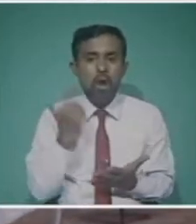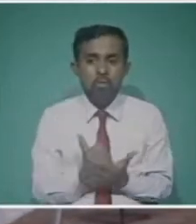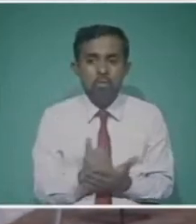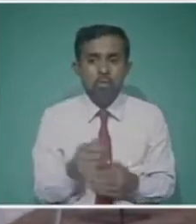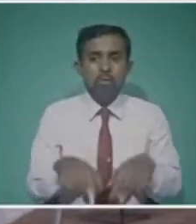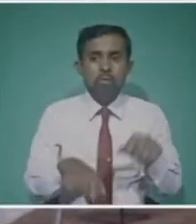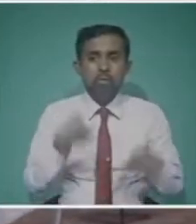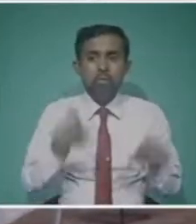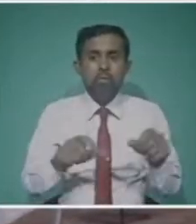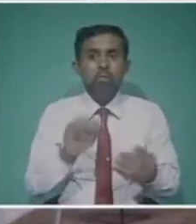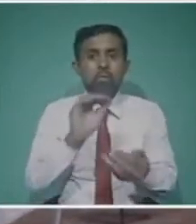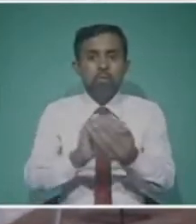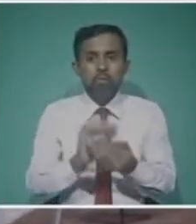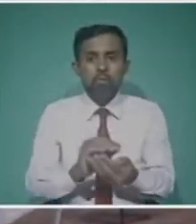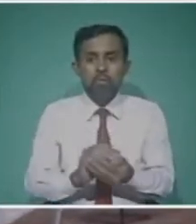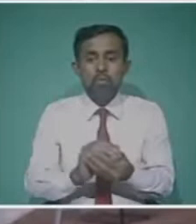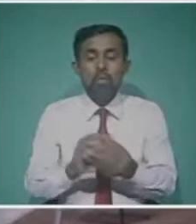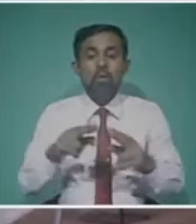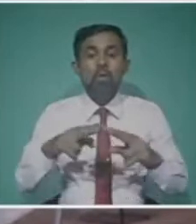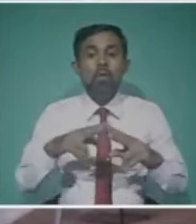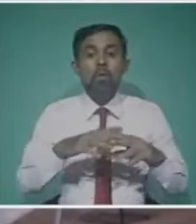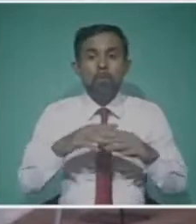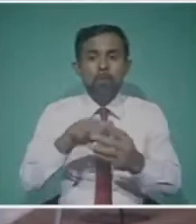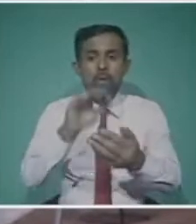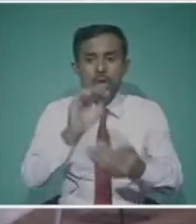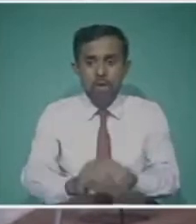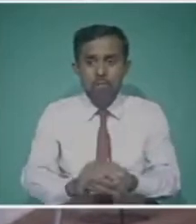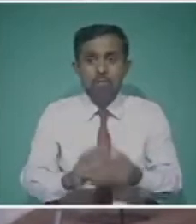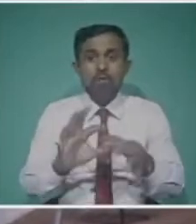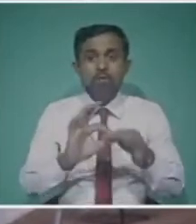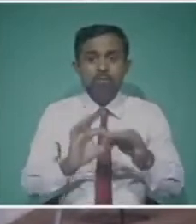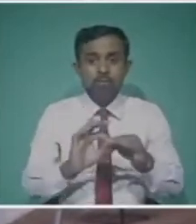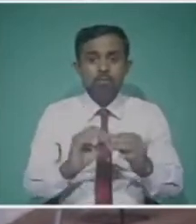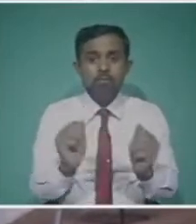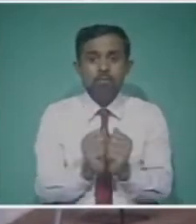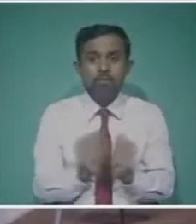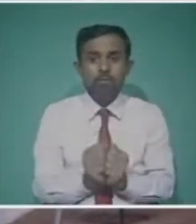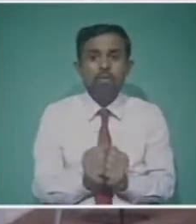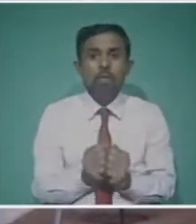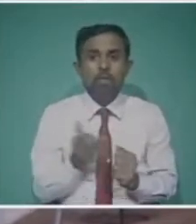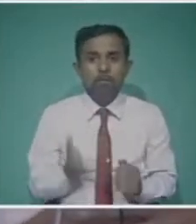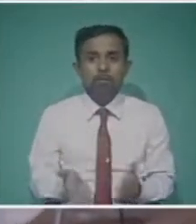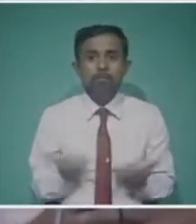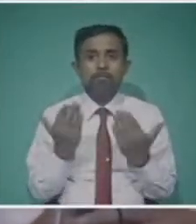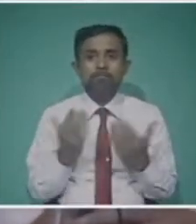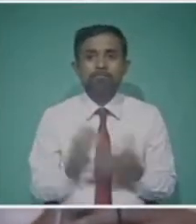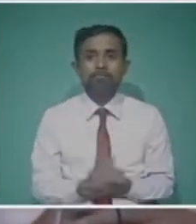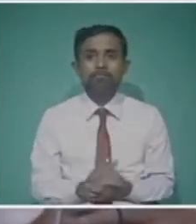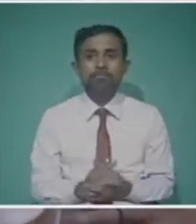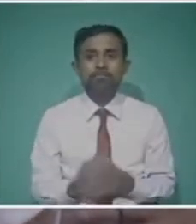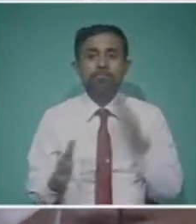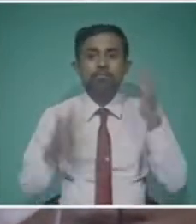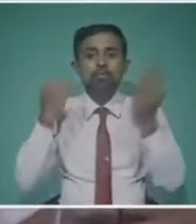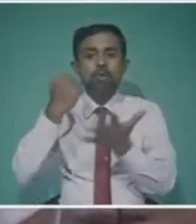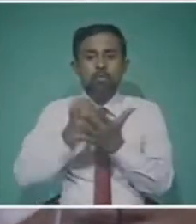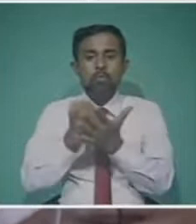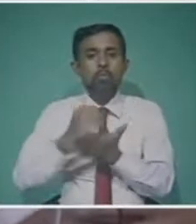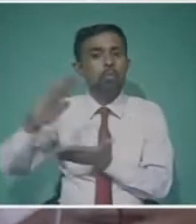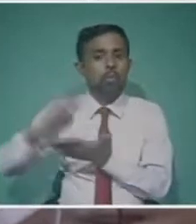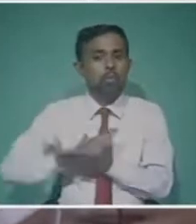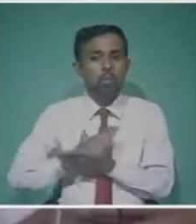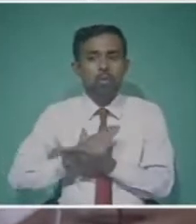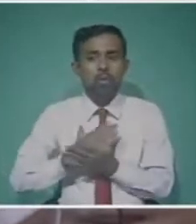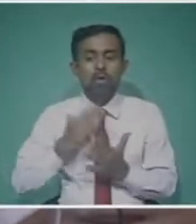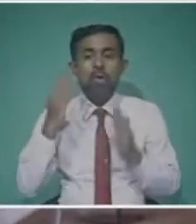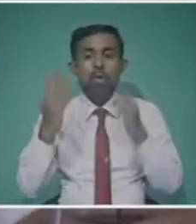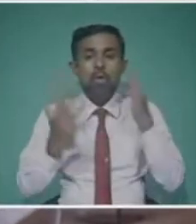ටික ආරක්ෂිත දැලක් විදියට එයව ආරක්ෂා කරගැනීමේ වැඩපිළිවෙල තමයි මේ ක්‍රියාත්මක වෙන්නේ ලෝක බැංකුව අපිට ඒකට උදව් කරනවා